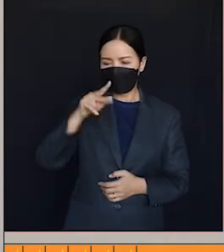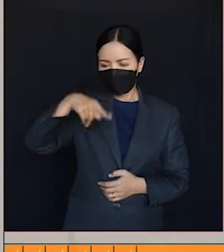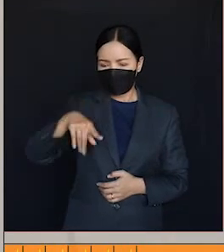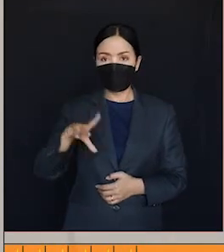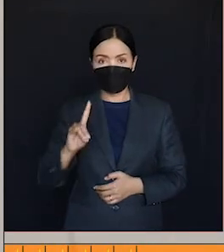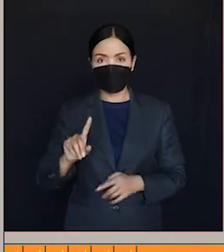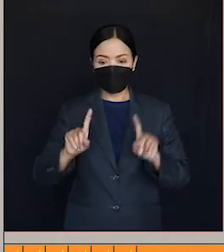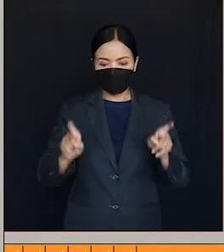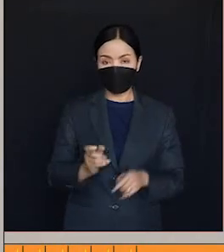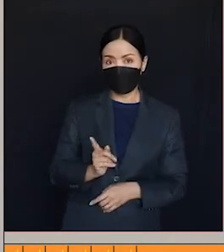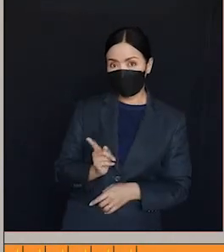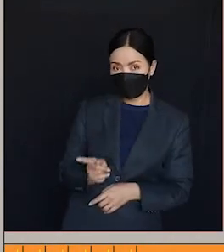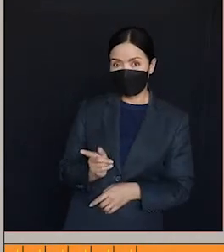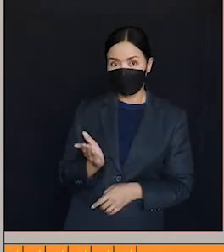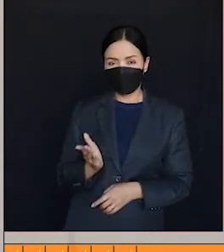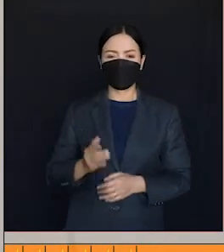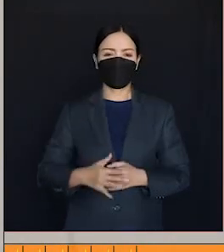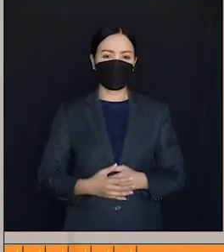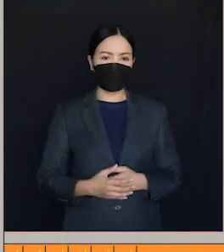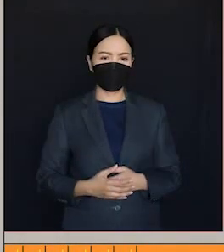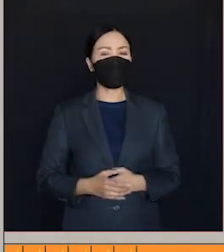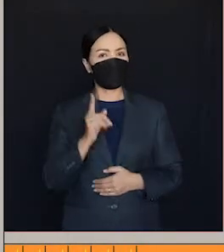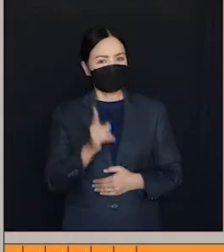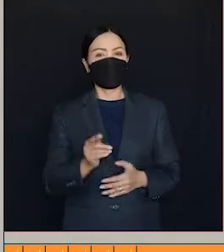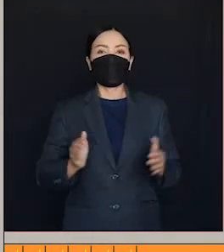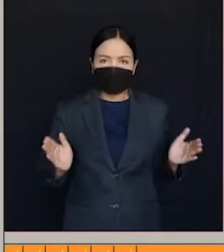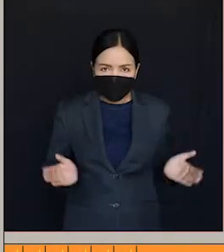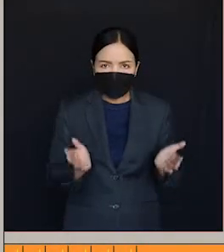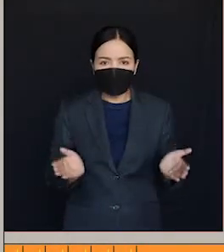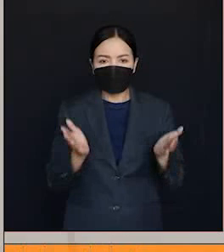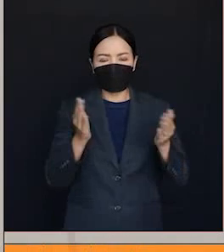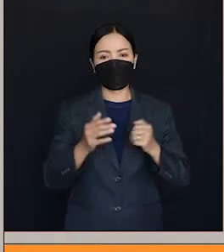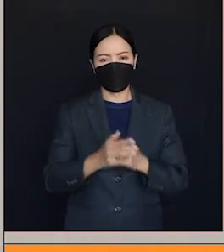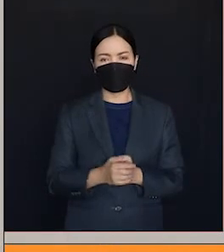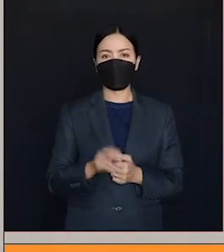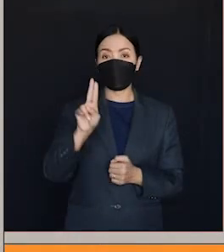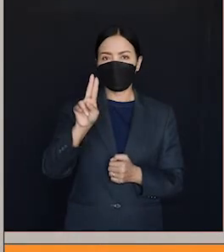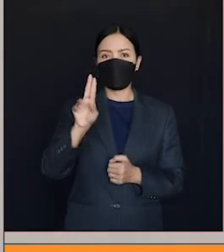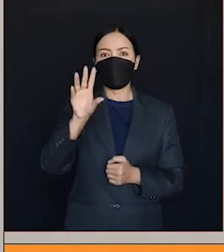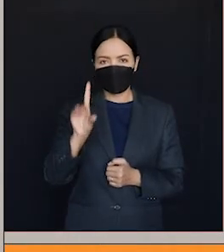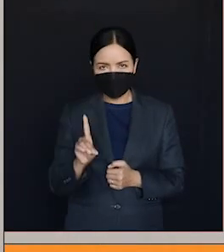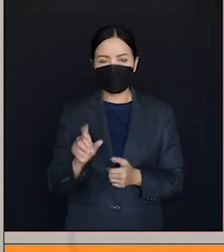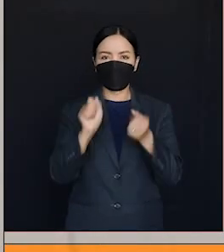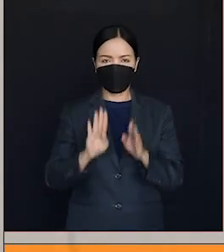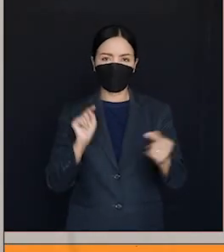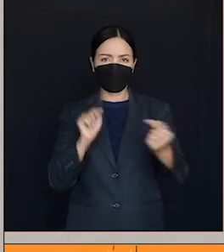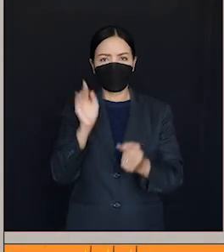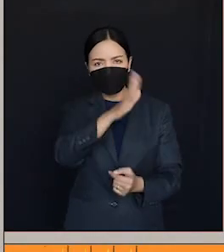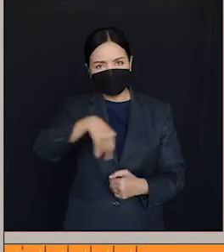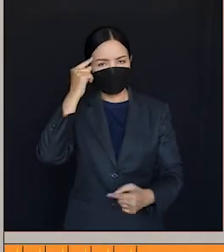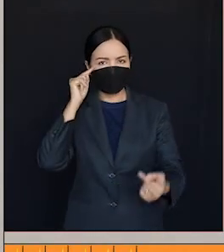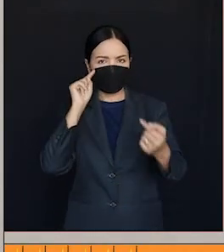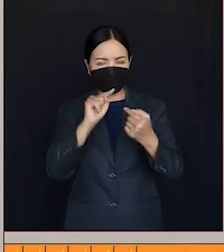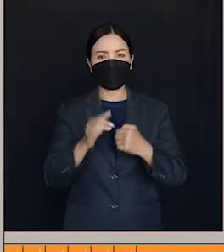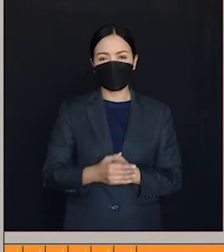ะค่ะดังนั้นเราจะเห็นเรื่องว่าเราต้องขับเคลื่อนนะคะ1 universal design2เรื่องของ